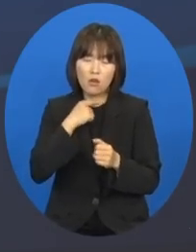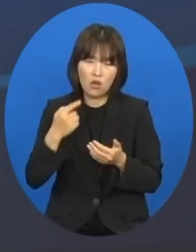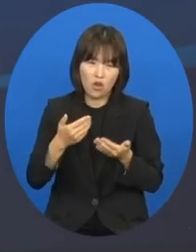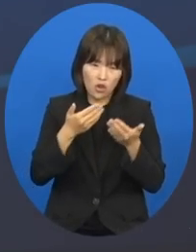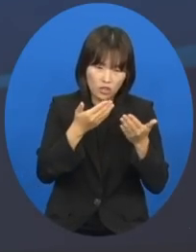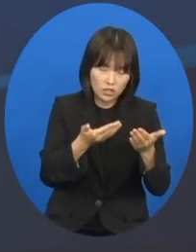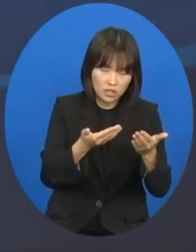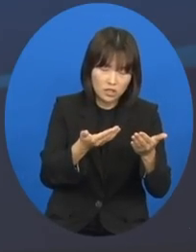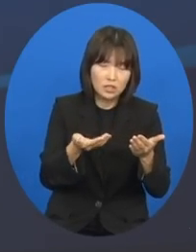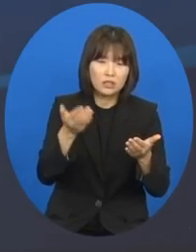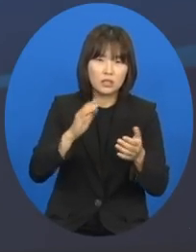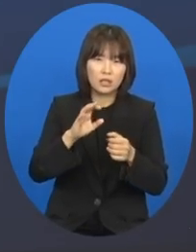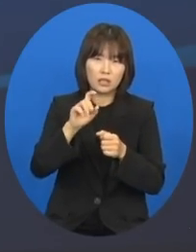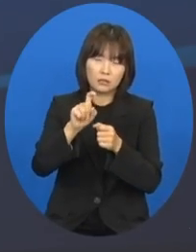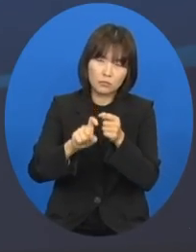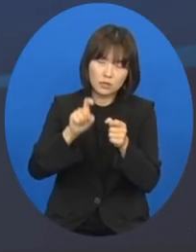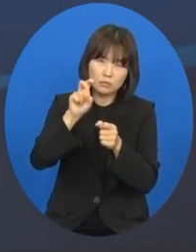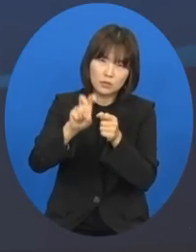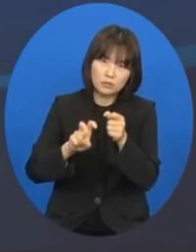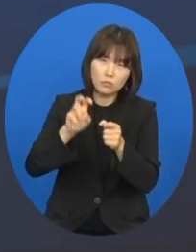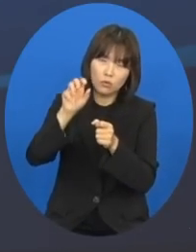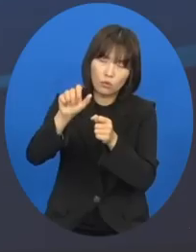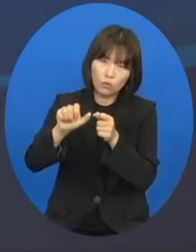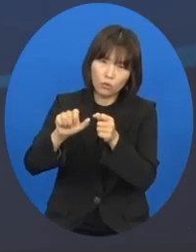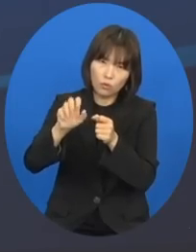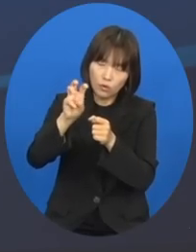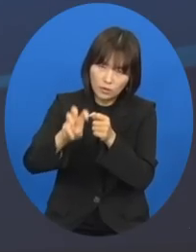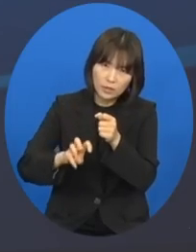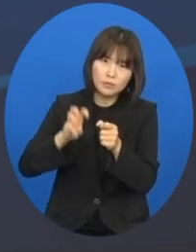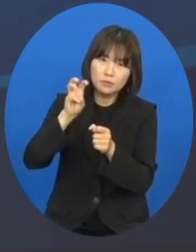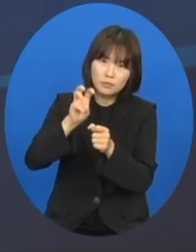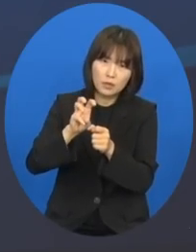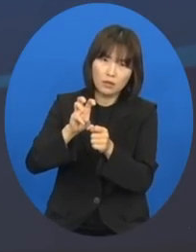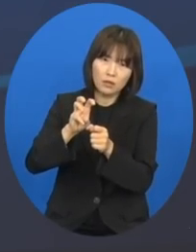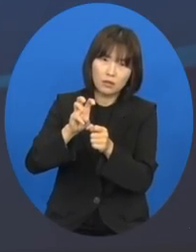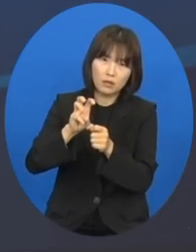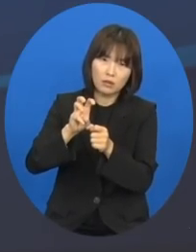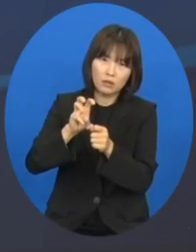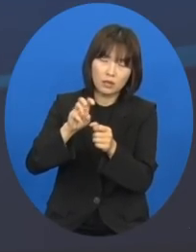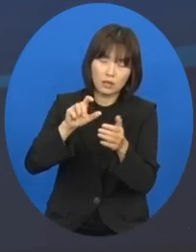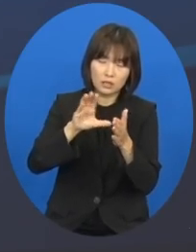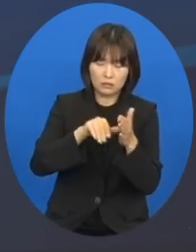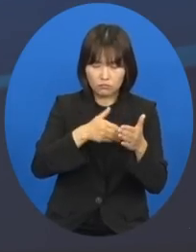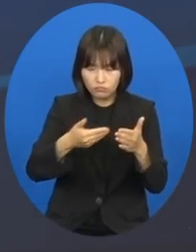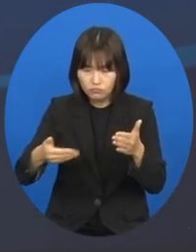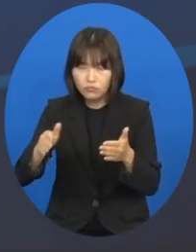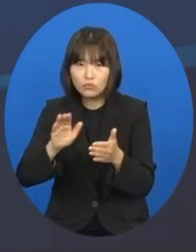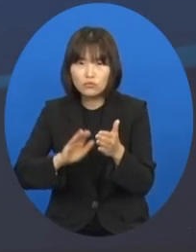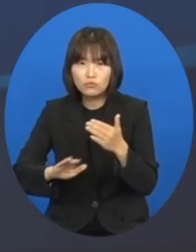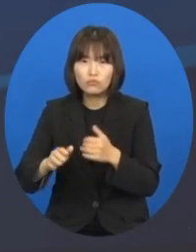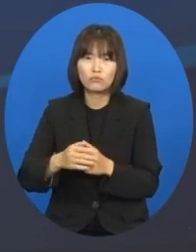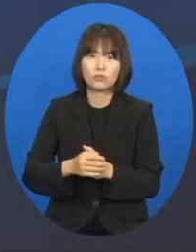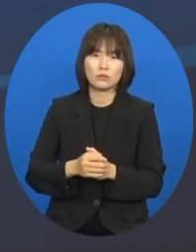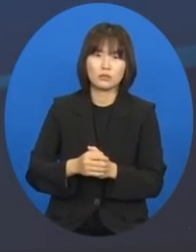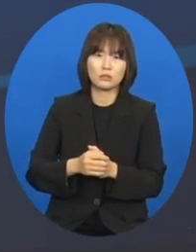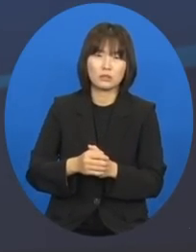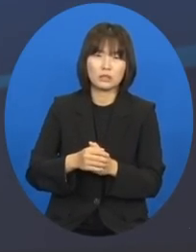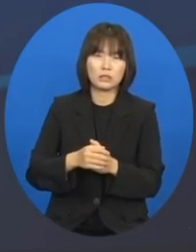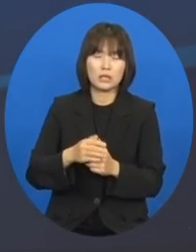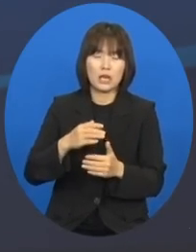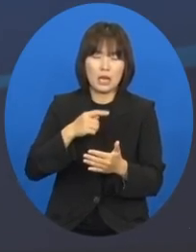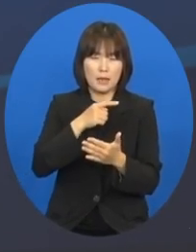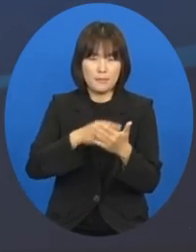15년 지나면서 그 사랑에서 자원에서 헌신하던 마음이 다 사라져 버려요 그리고 피해의식이 가득합니다